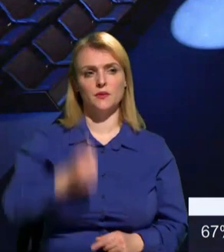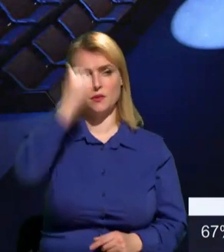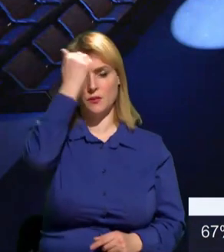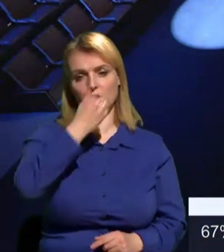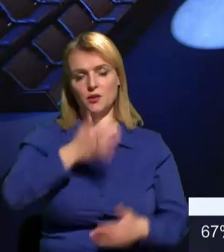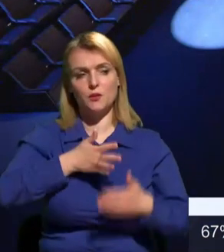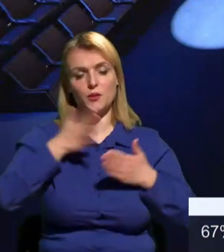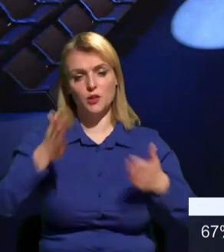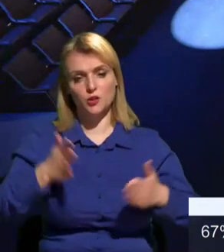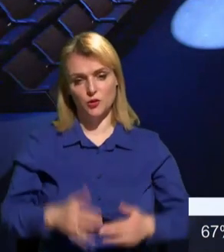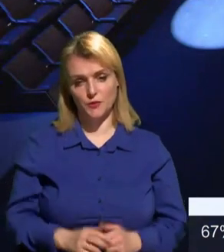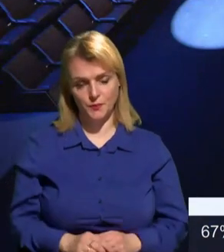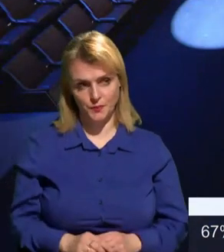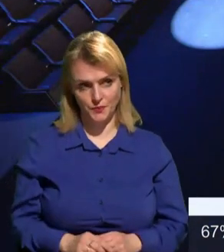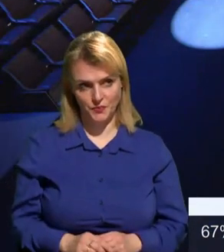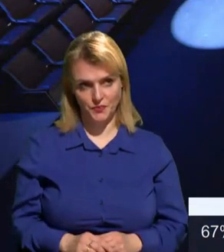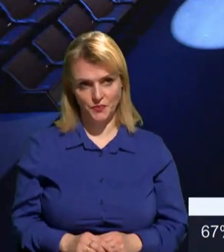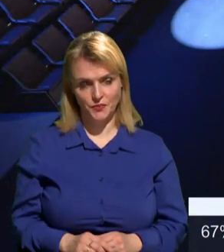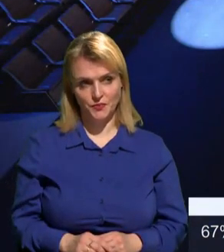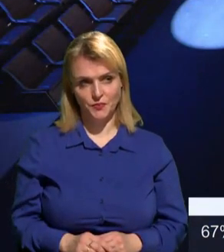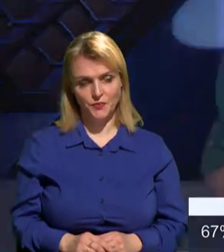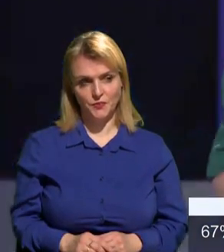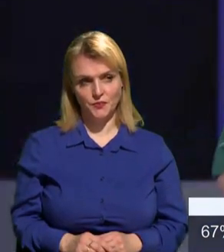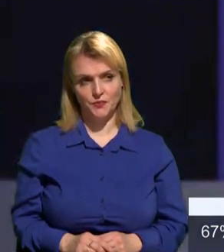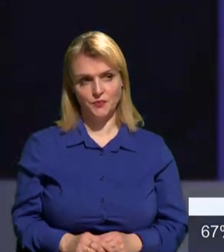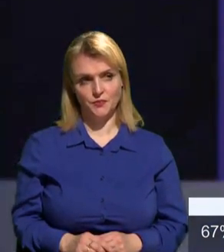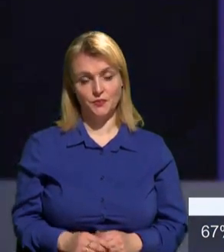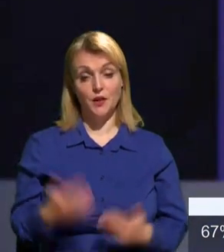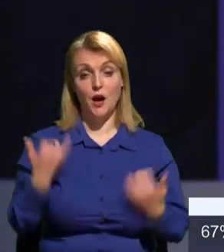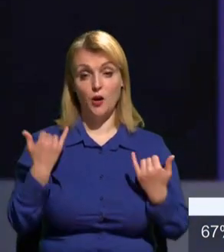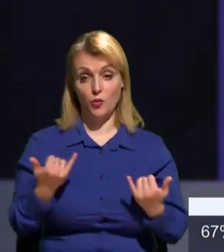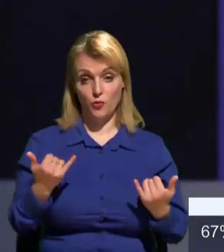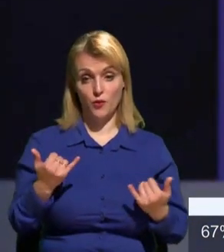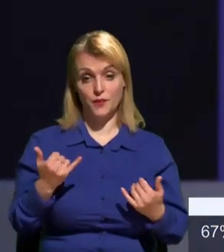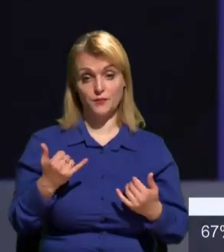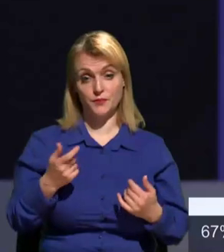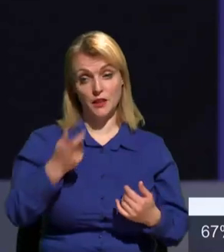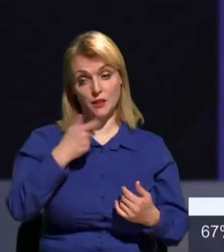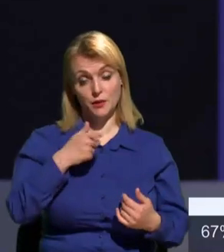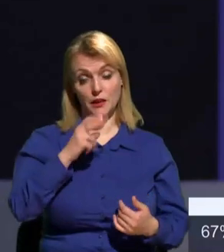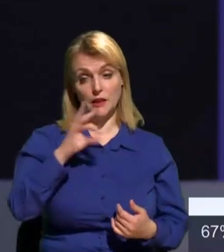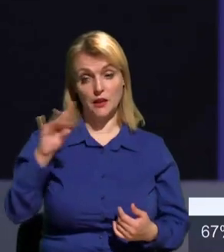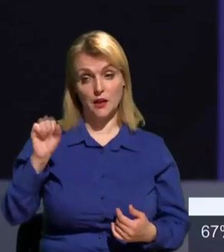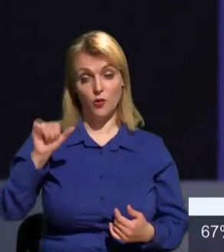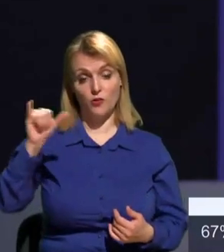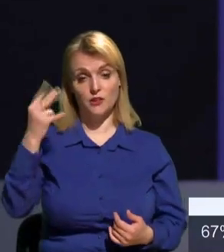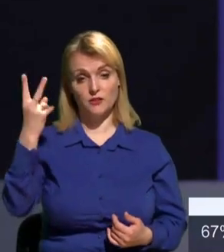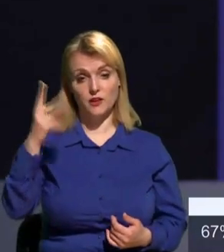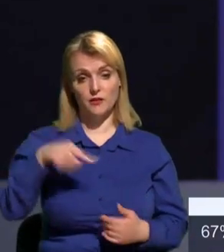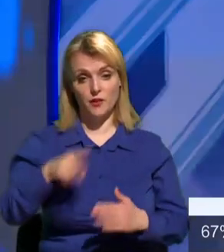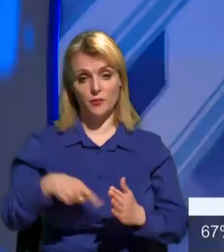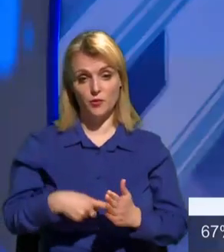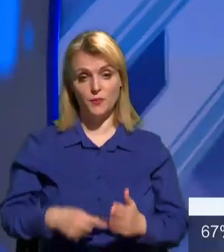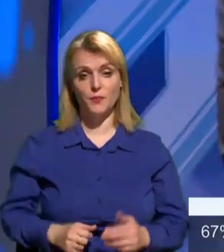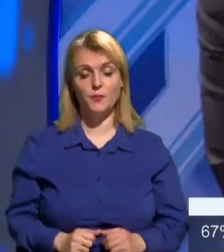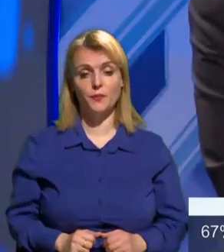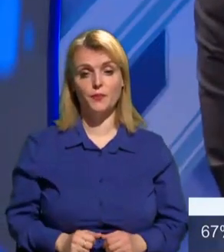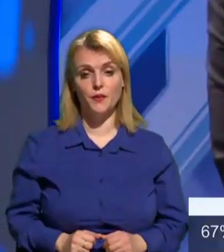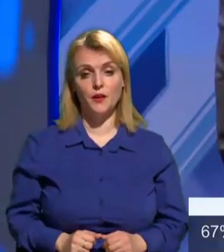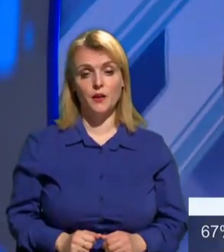domnule Lavric. Mulțumesc mult, domnule Dodon. Acum, Roman Chirca, vă rog tare mult, două întrebări. Vă mulțumesc. Bună